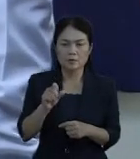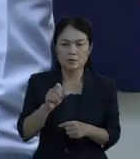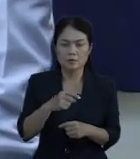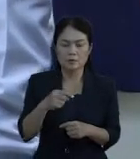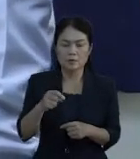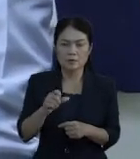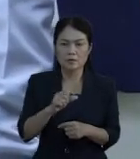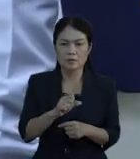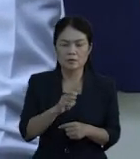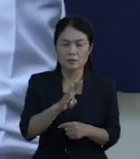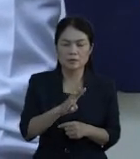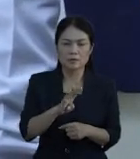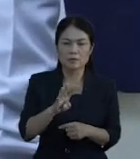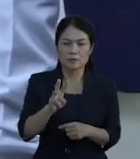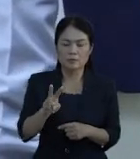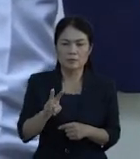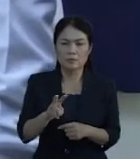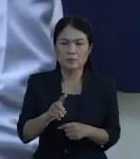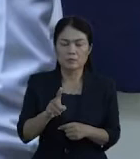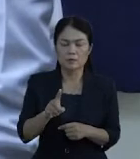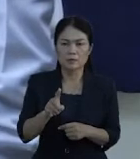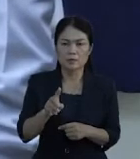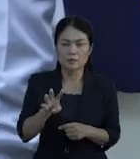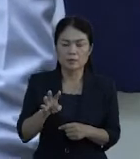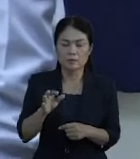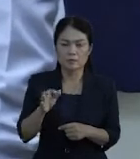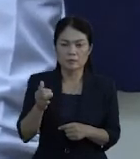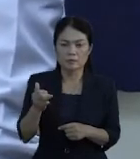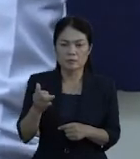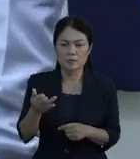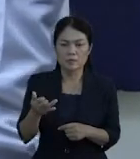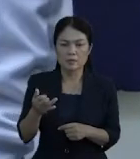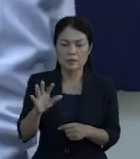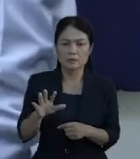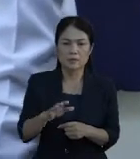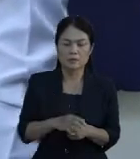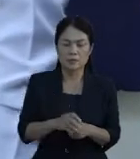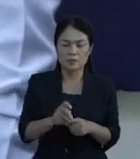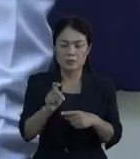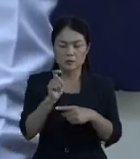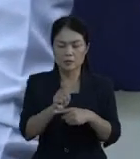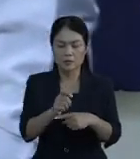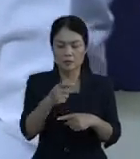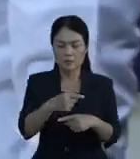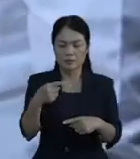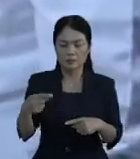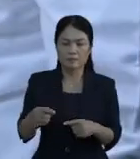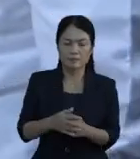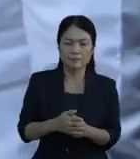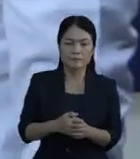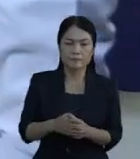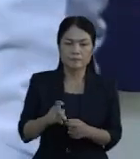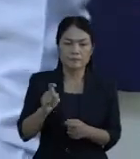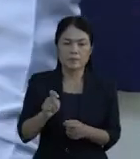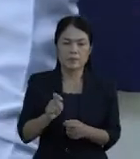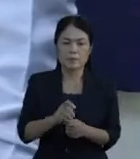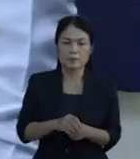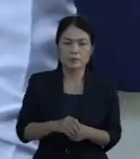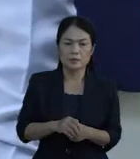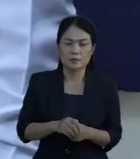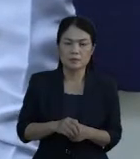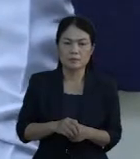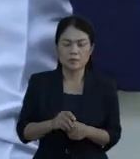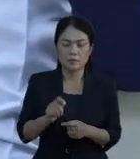sàn liên buồn liên pram sàn bay mớn buồn buồn rồi chết sập pram và cốt đại tử tung liên nè con á hai cò